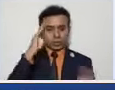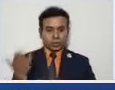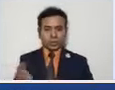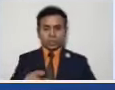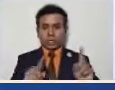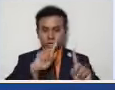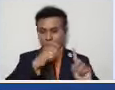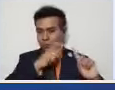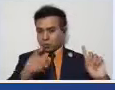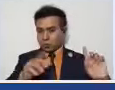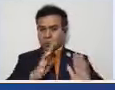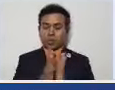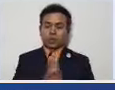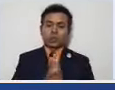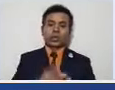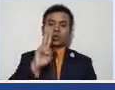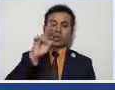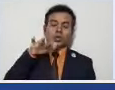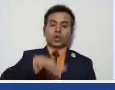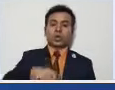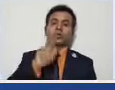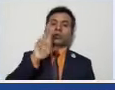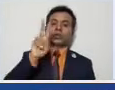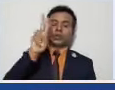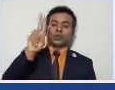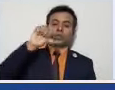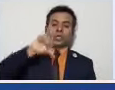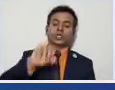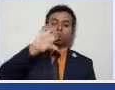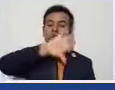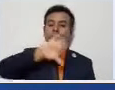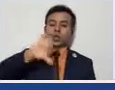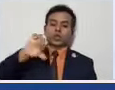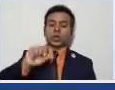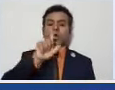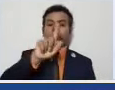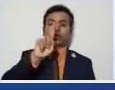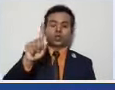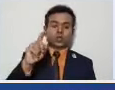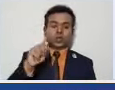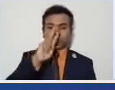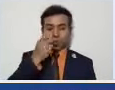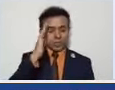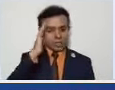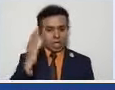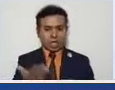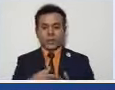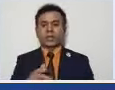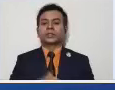32,67,184 জন। মৃত্যুবরণ করেছেন 5,599 জন এবং এ পর্যন্ত